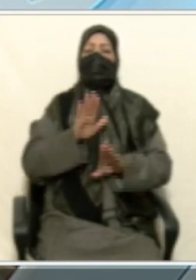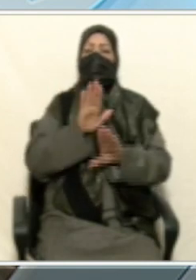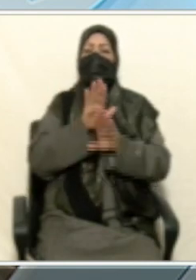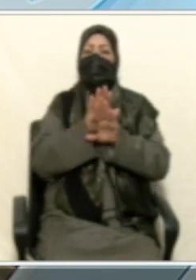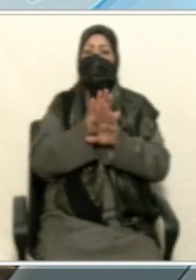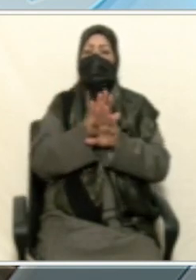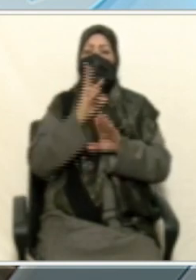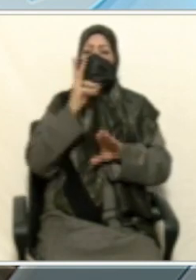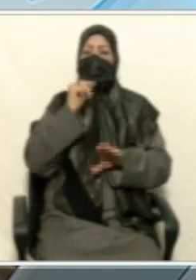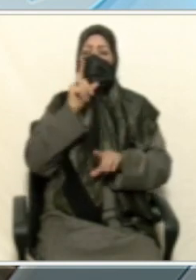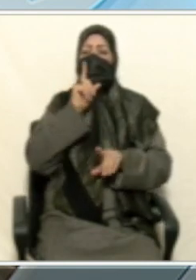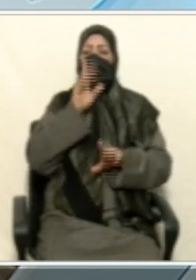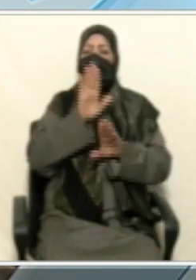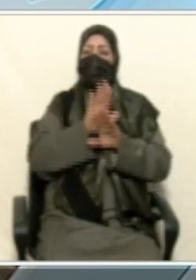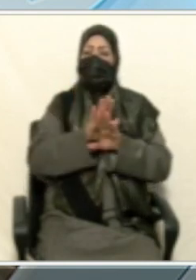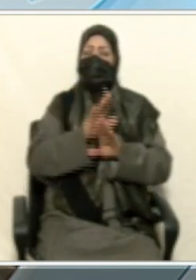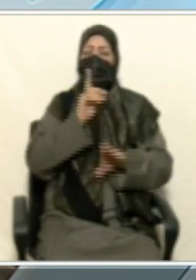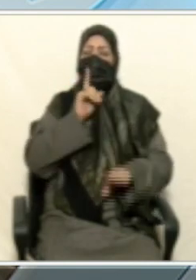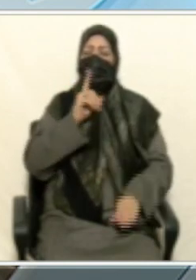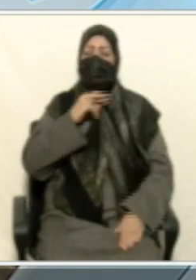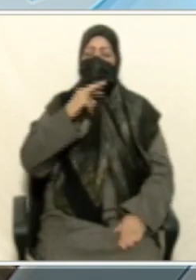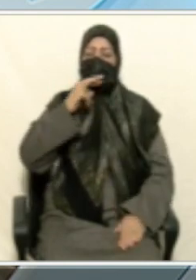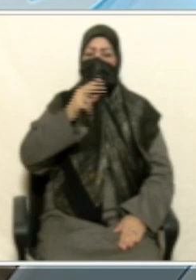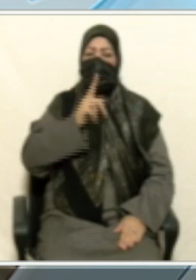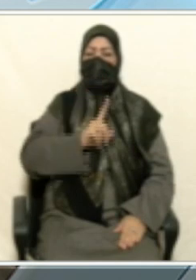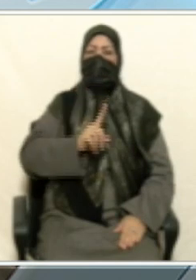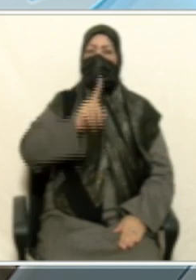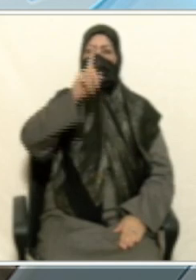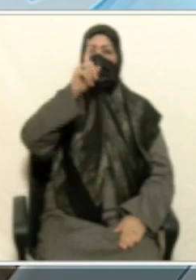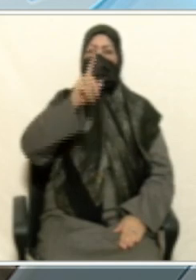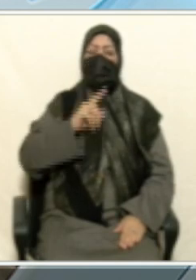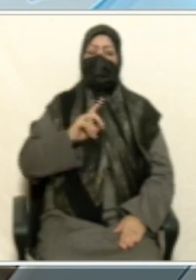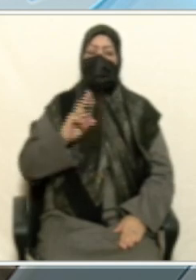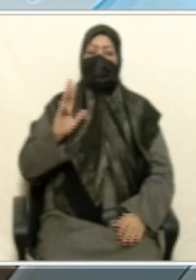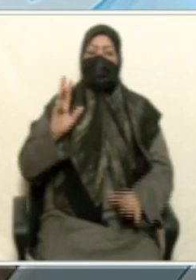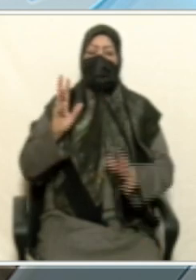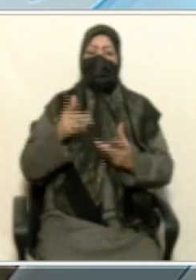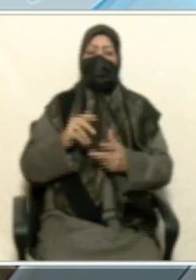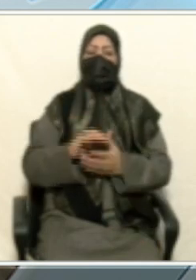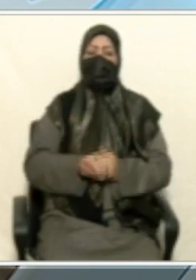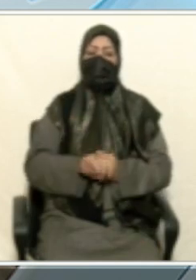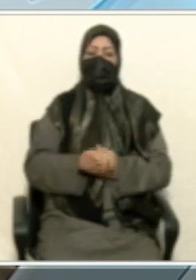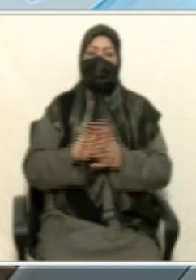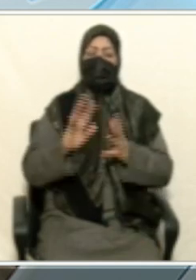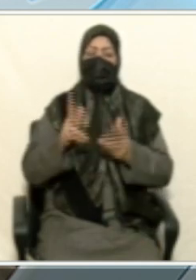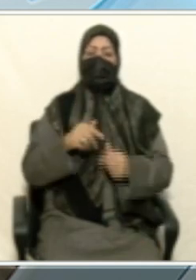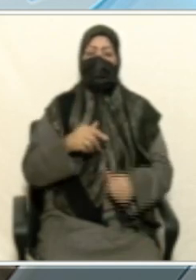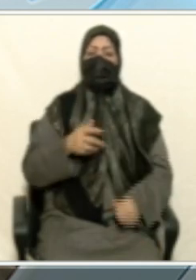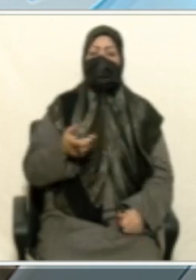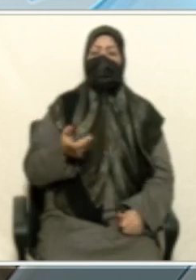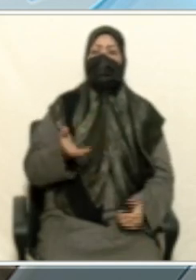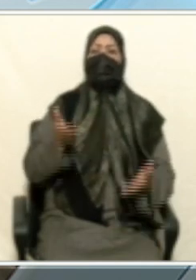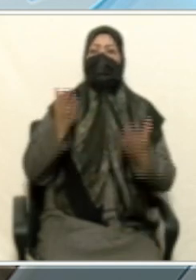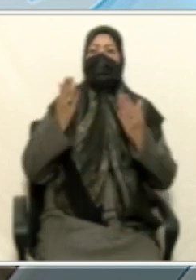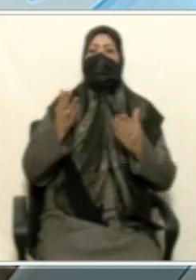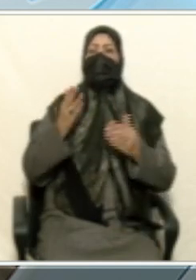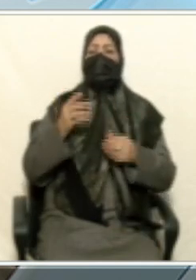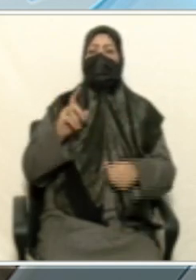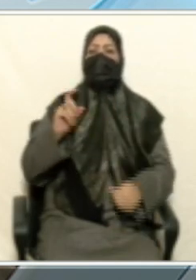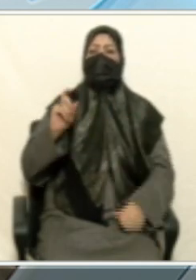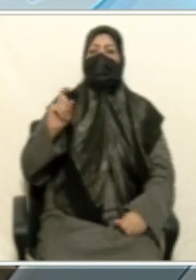وجل: وقضينا، قال الله عز وجل يا بني إسرائيل، قال الله عز